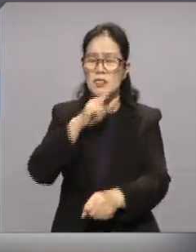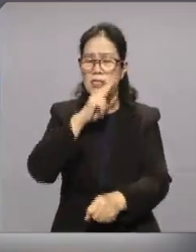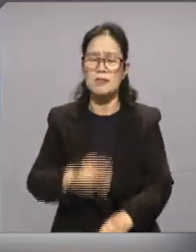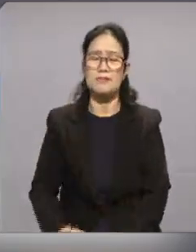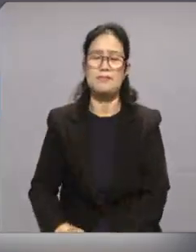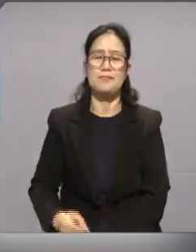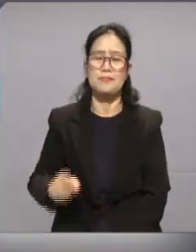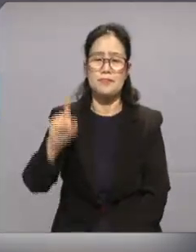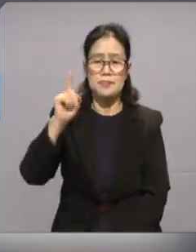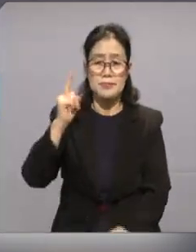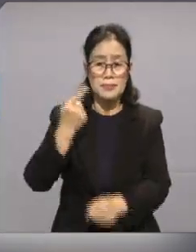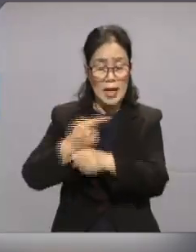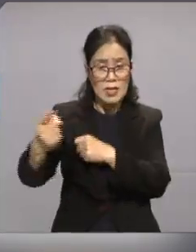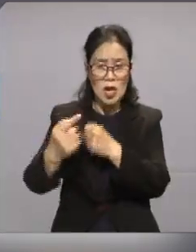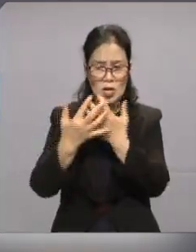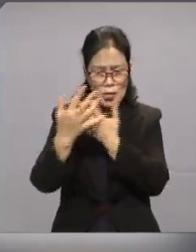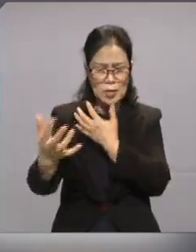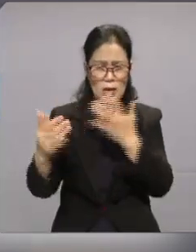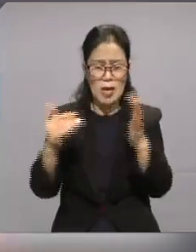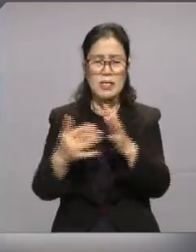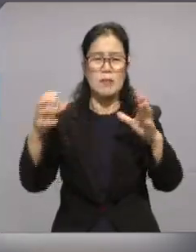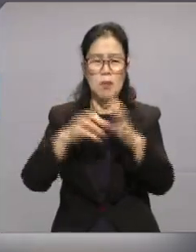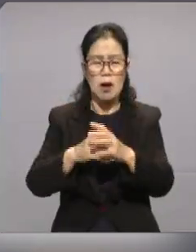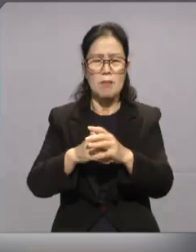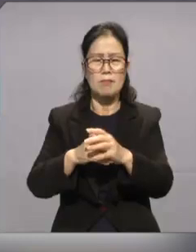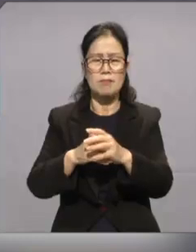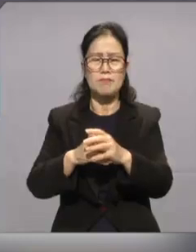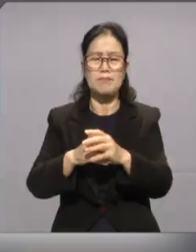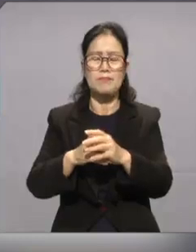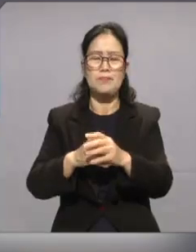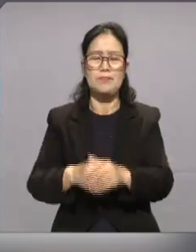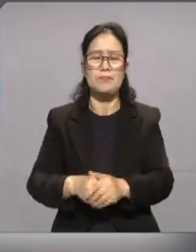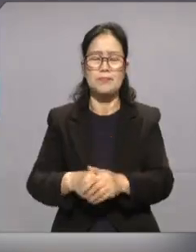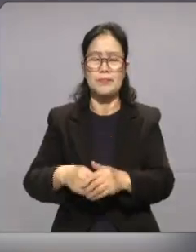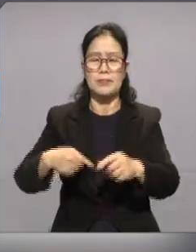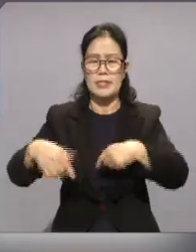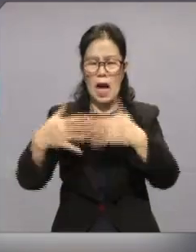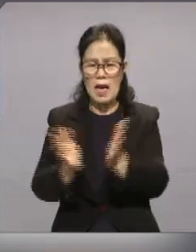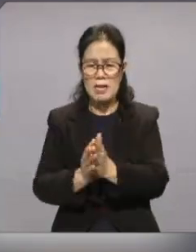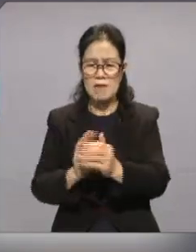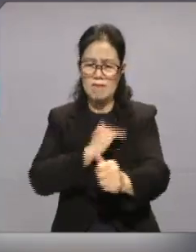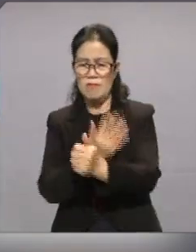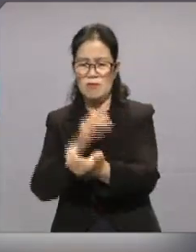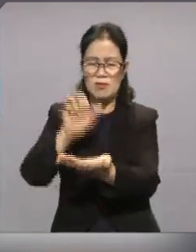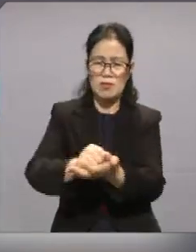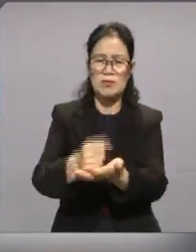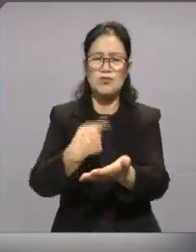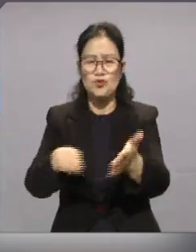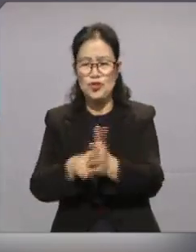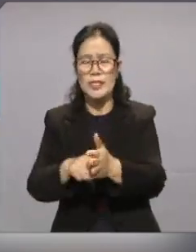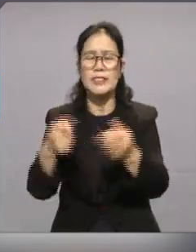전당 까지를 포함해서 길게 보고든 당의 해계 모니 장악을 위한